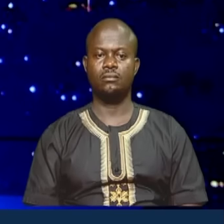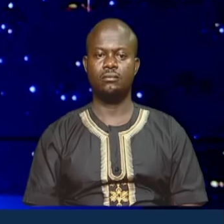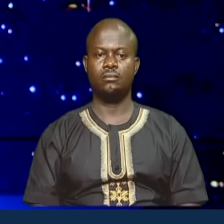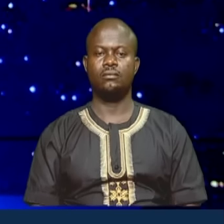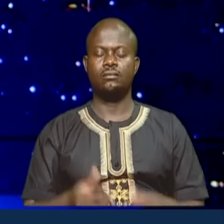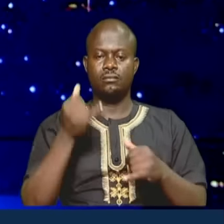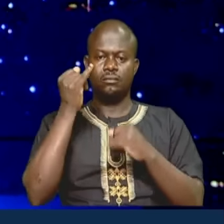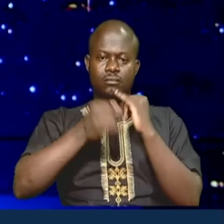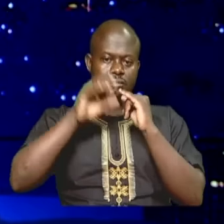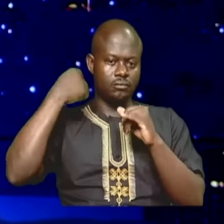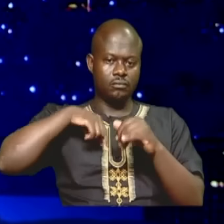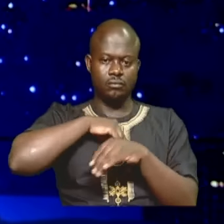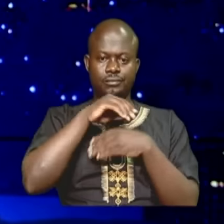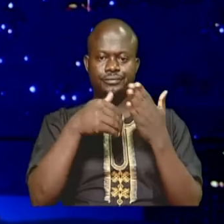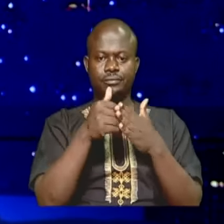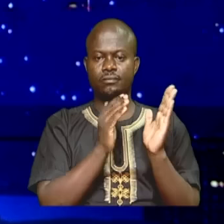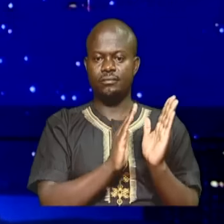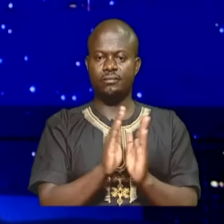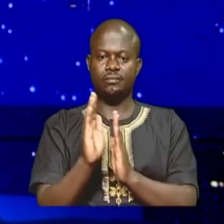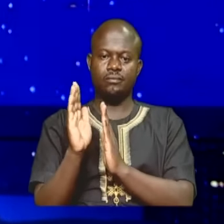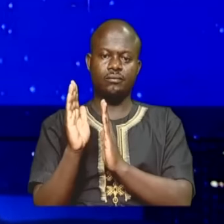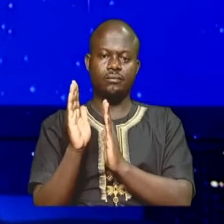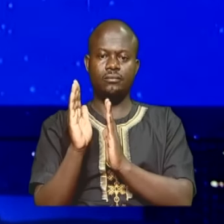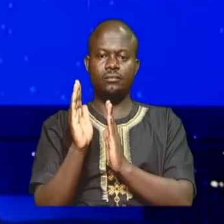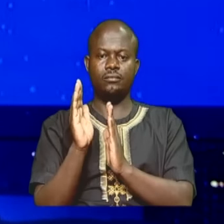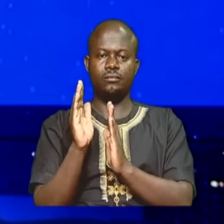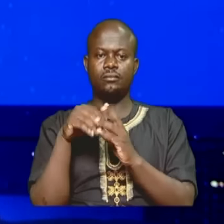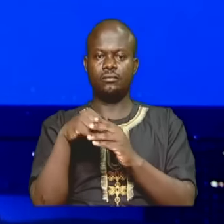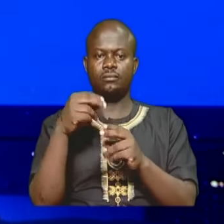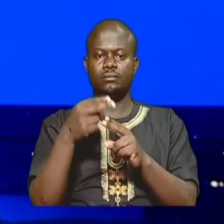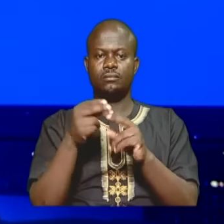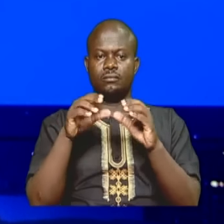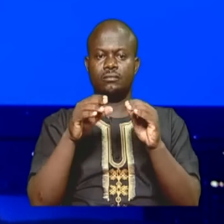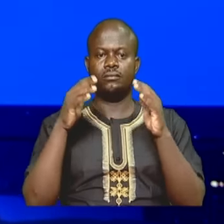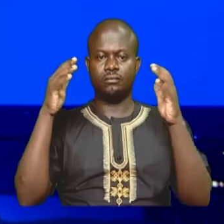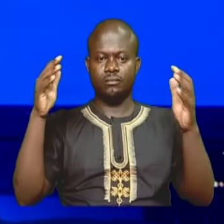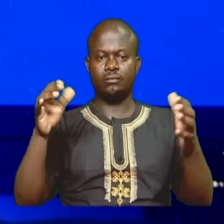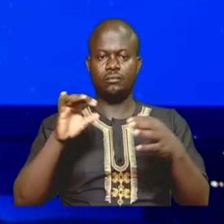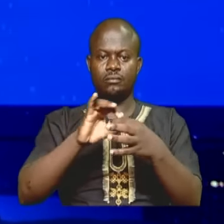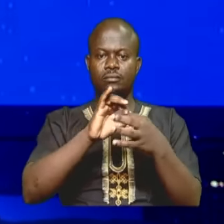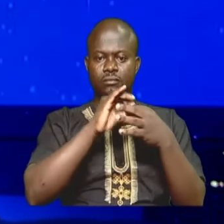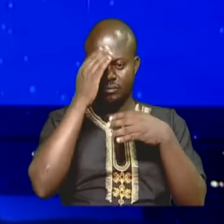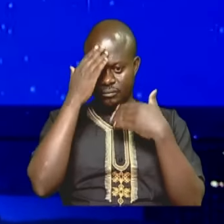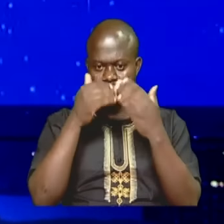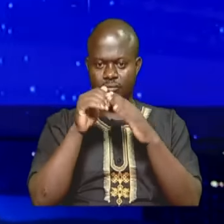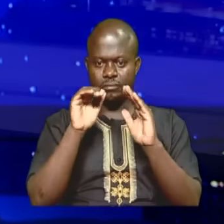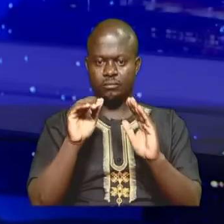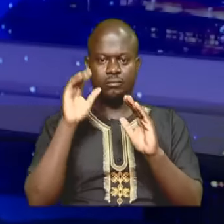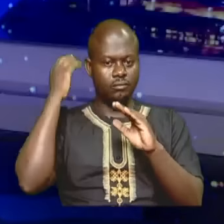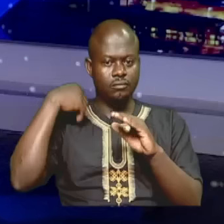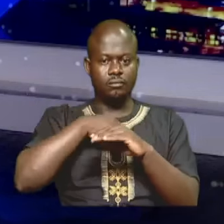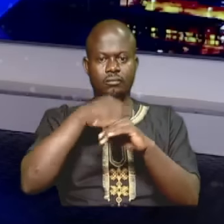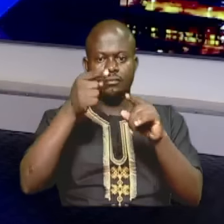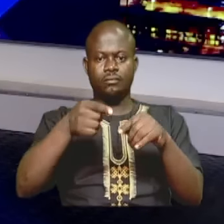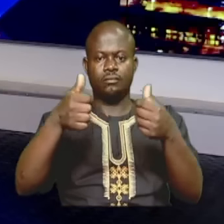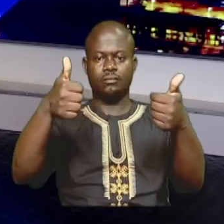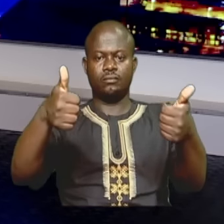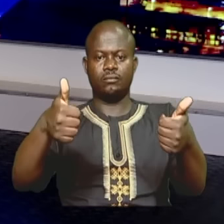Uyu ni umusozo w'amakuru twari twabateguriye. Reka mu izina rya ekipe ngari twafatanije kugira ngo aya makuru abagereho